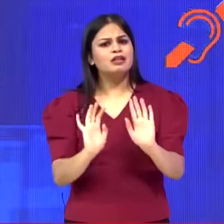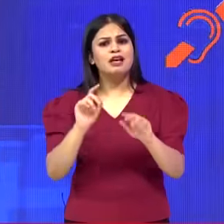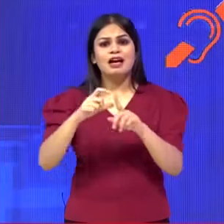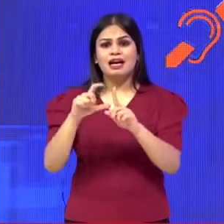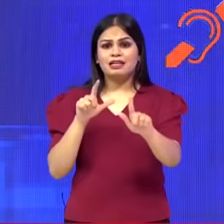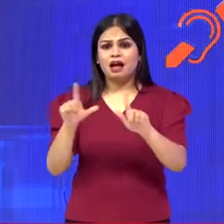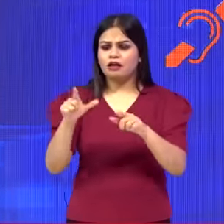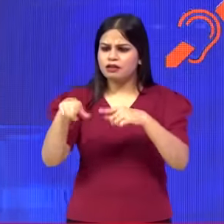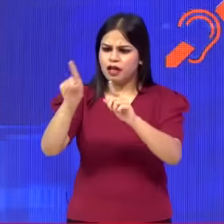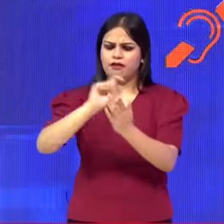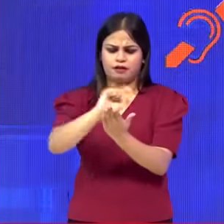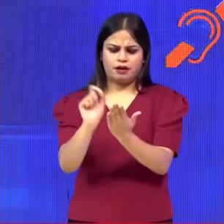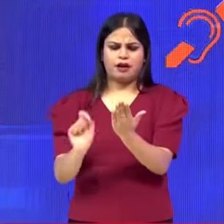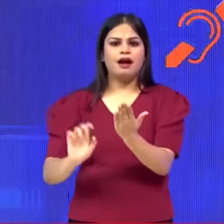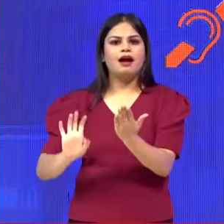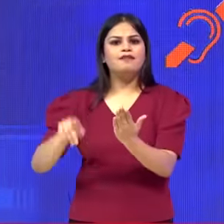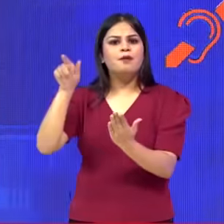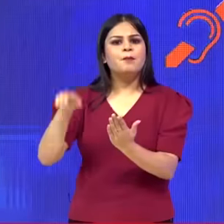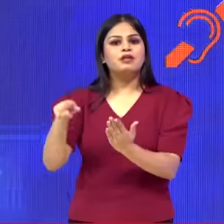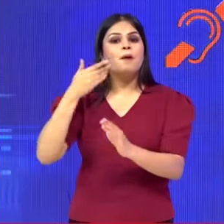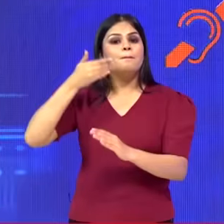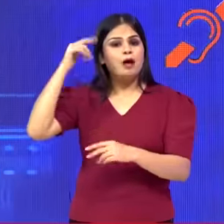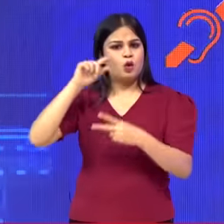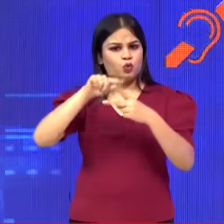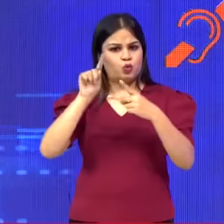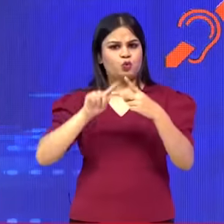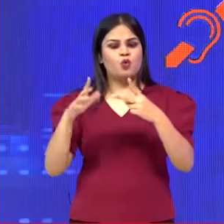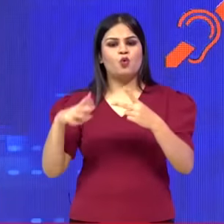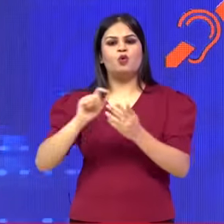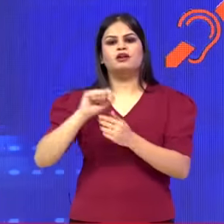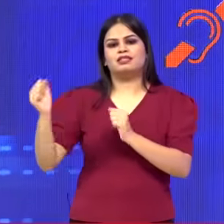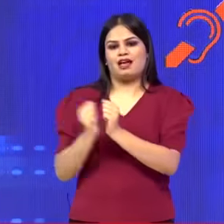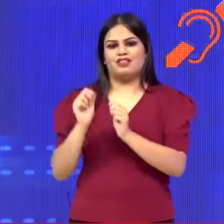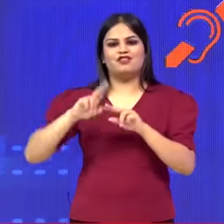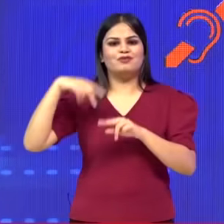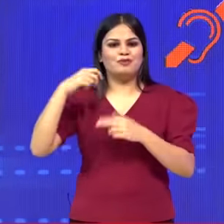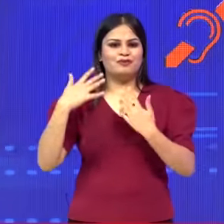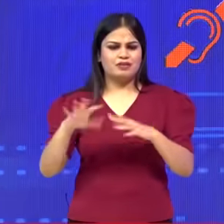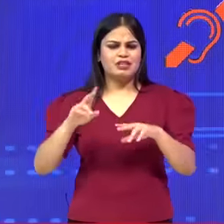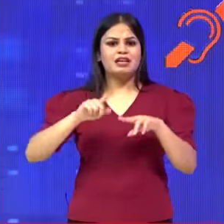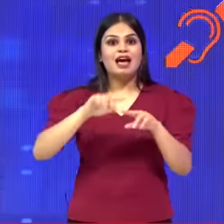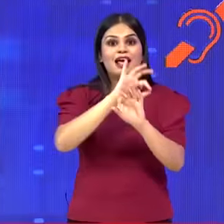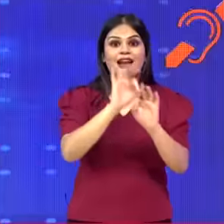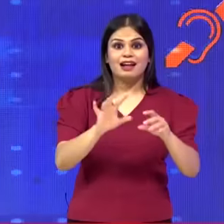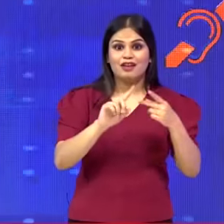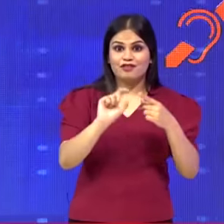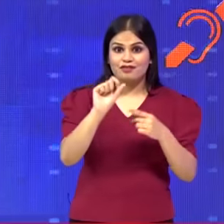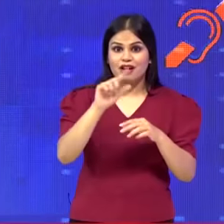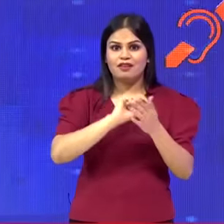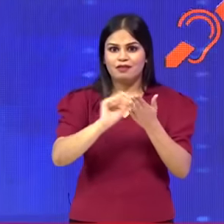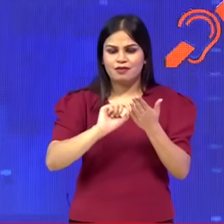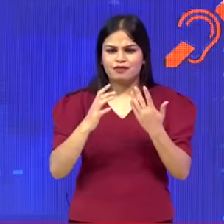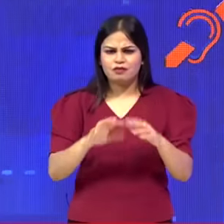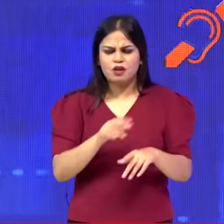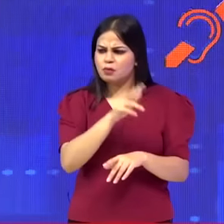डायरेक्टर हैं, वो खुद राइटर हैं, मेरे साथ दो पिक्चरें पहले भी की हैं, रेड्डी भी की है, और तो वो तो इसमें कौन सा डायलॉग लिखे,